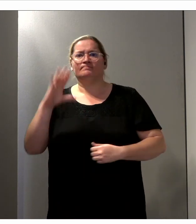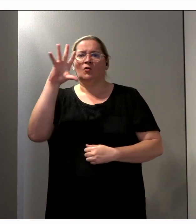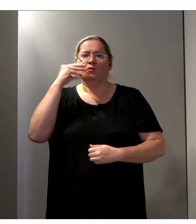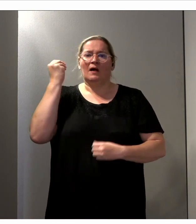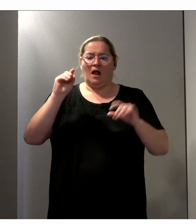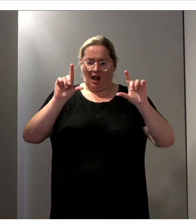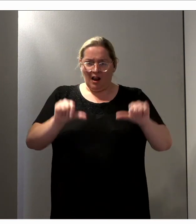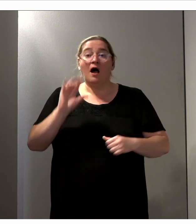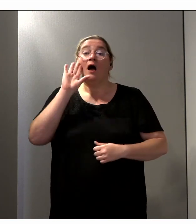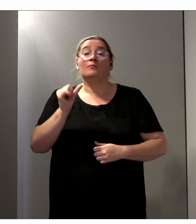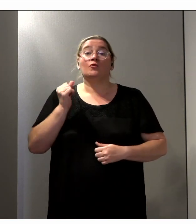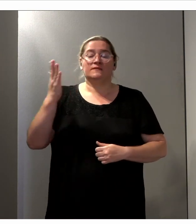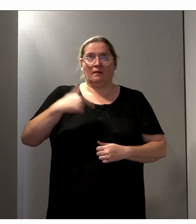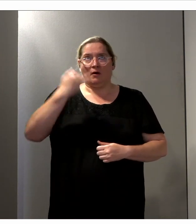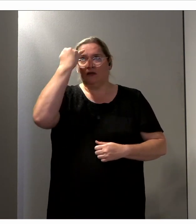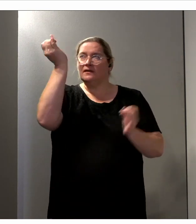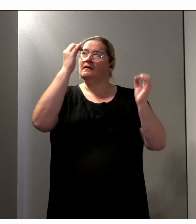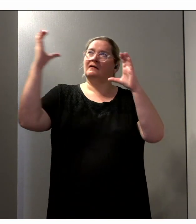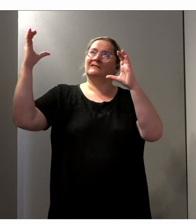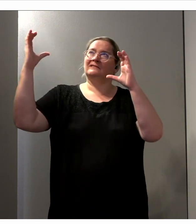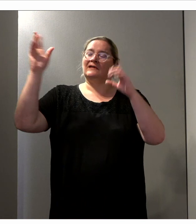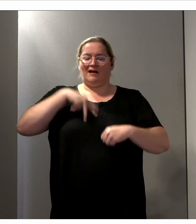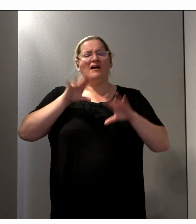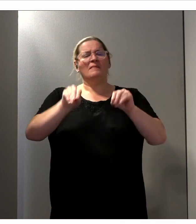Et c'est comme ça que je suis partie dans l'idée de trouver ma place.